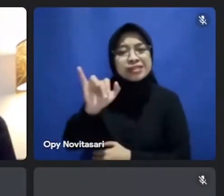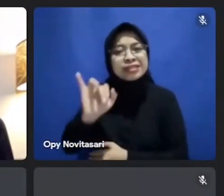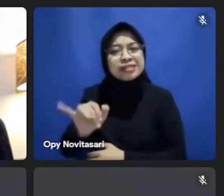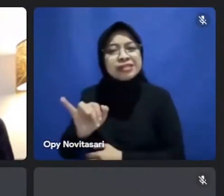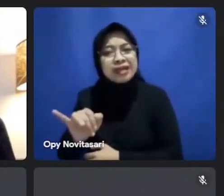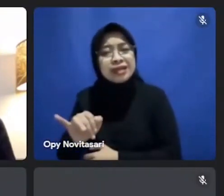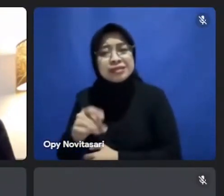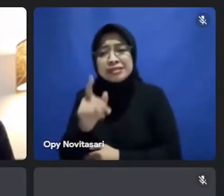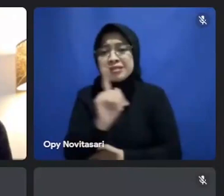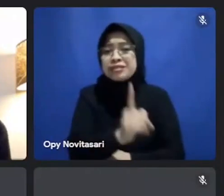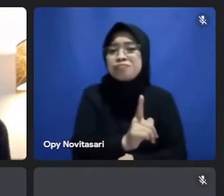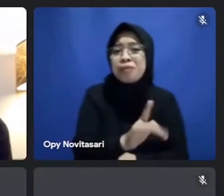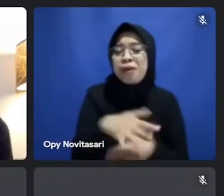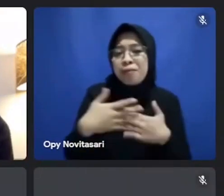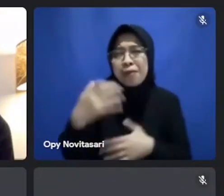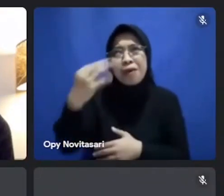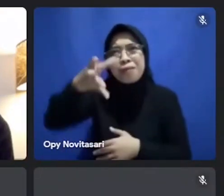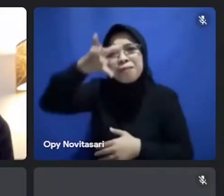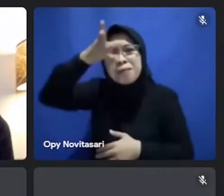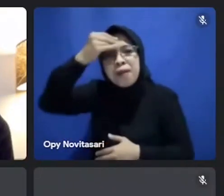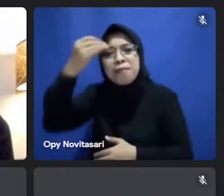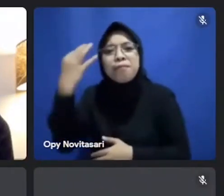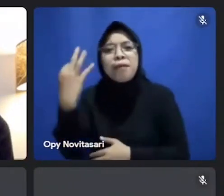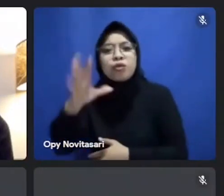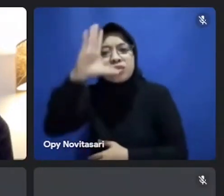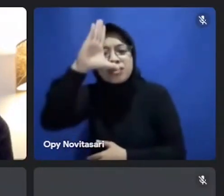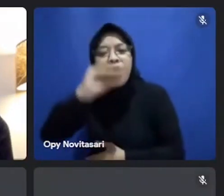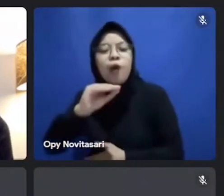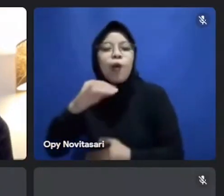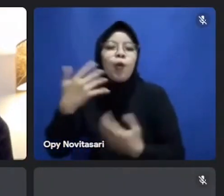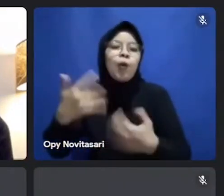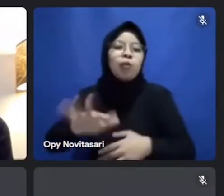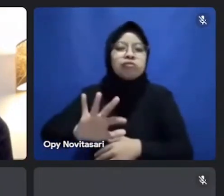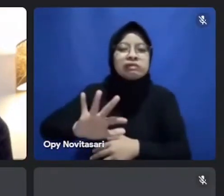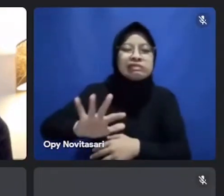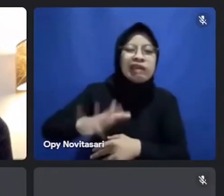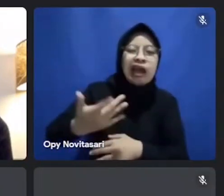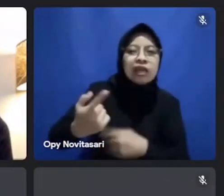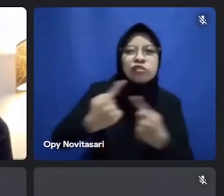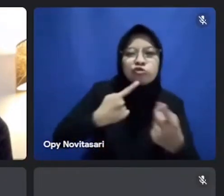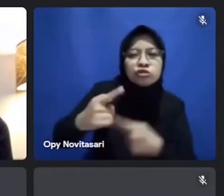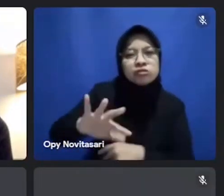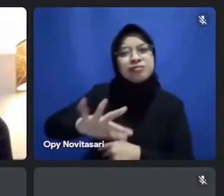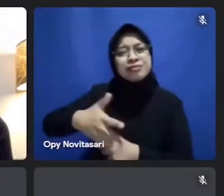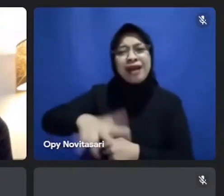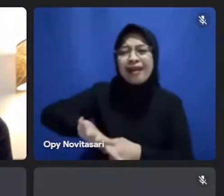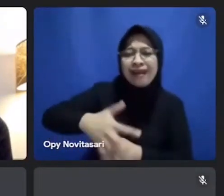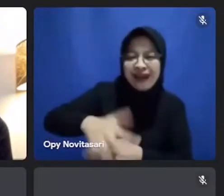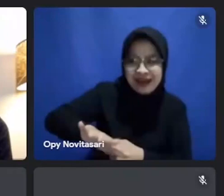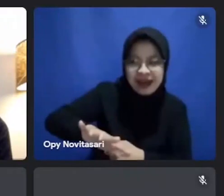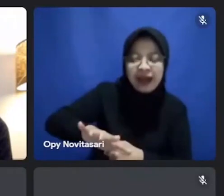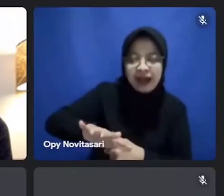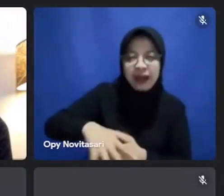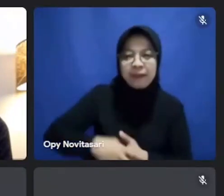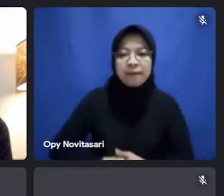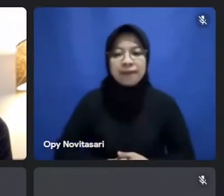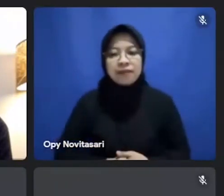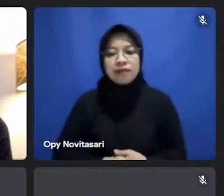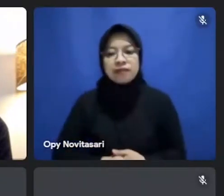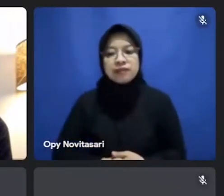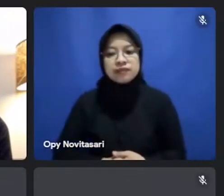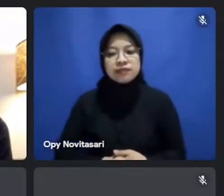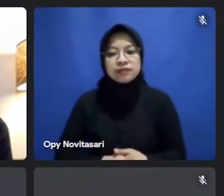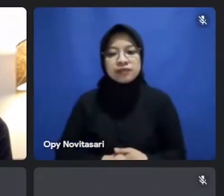apa ini mungkin merupakan bahasan yang cukup jarang dibahas juga Dan ini juga mungkin nyambung Dengan